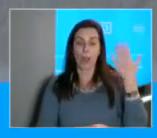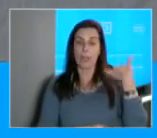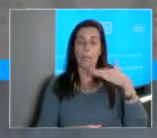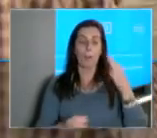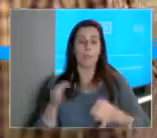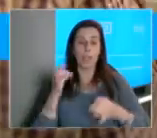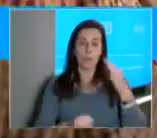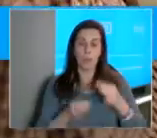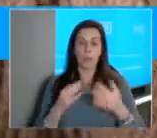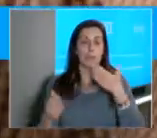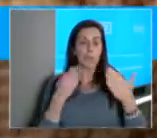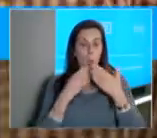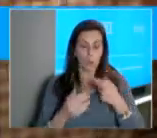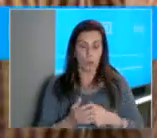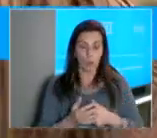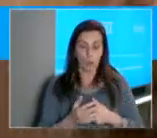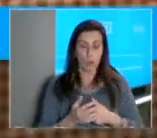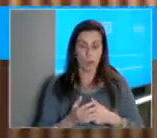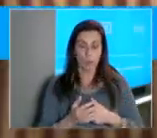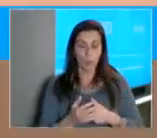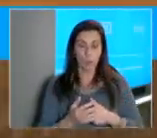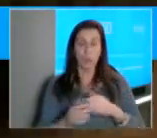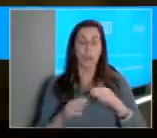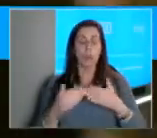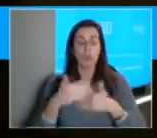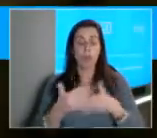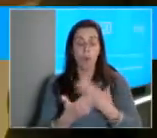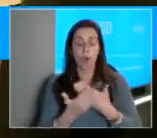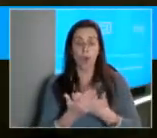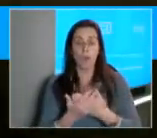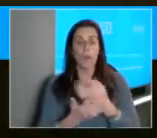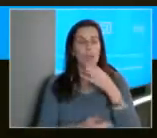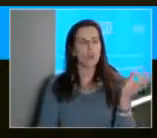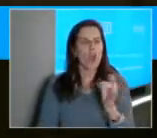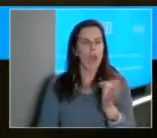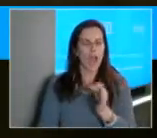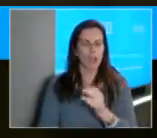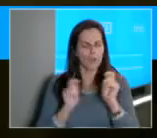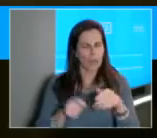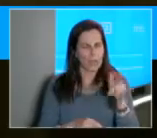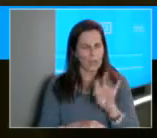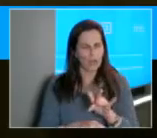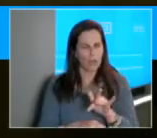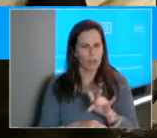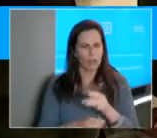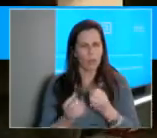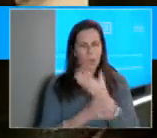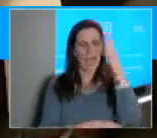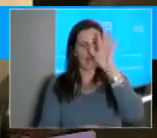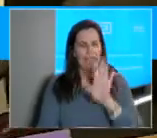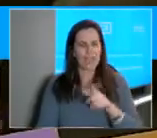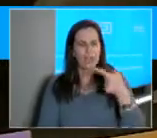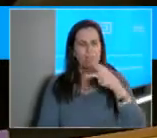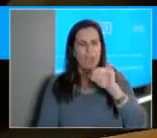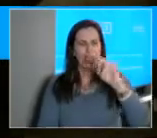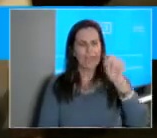בבית המשפט דיון פתיחת שלב ההוכחות בתביעת לשון הרע שהוגשה נגד יוצר הסרט ג'נין